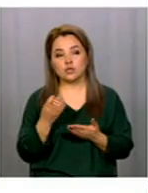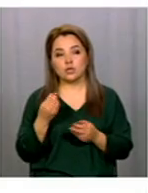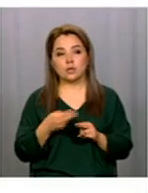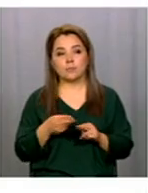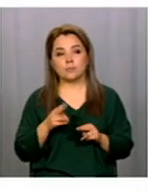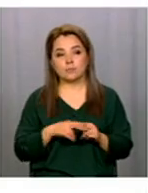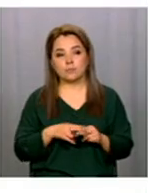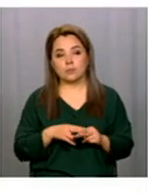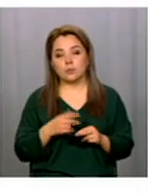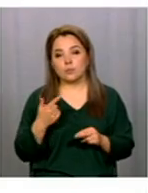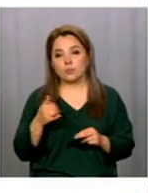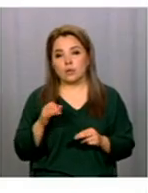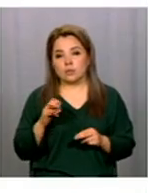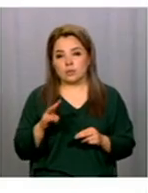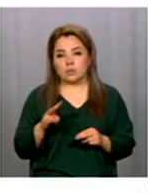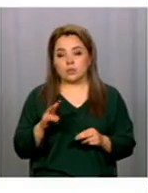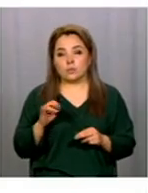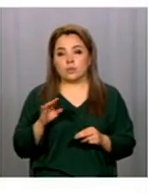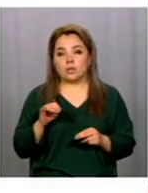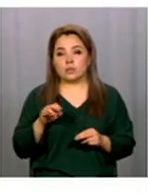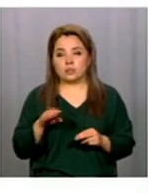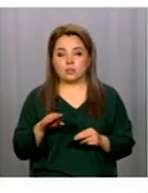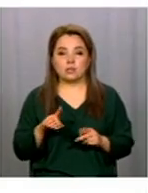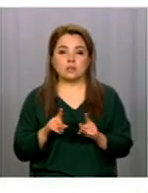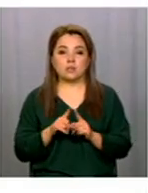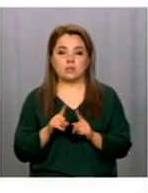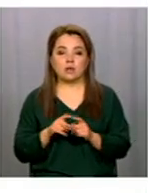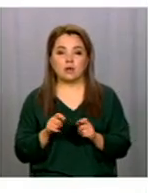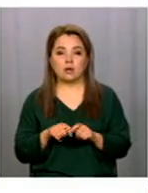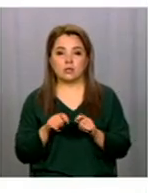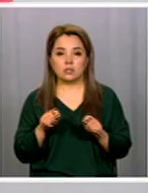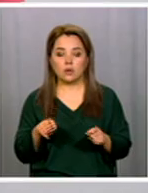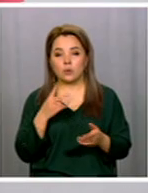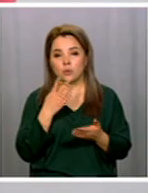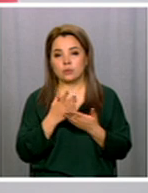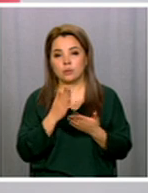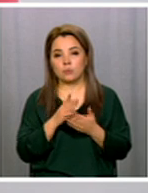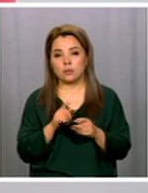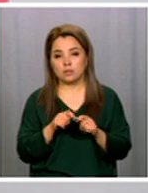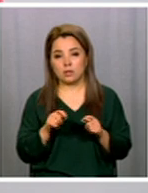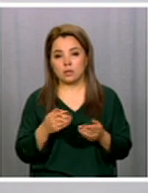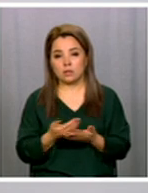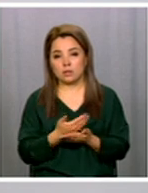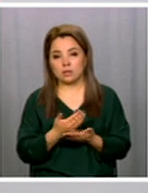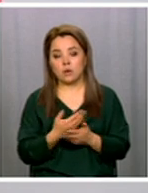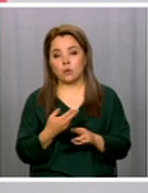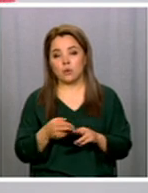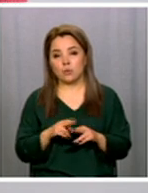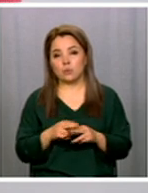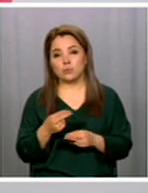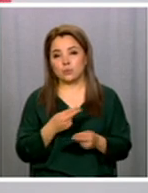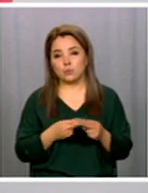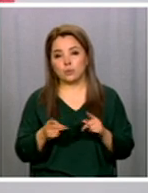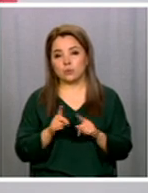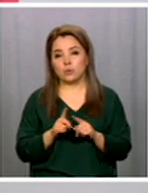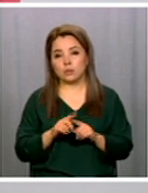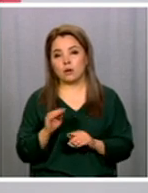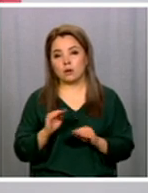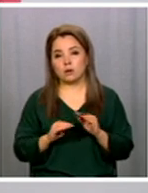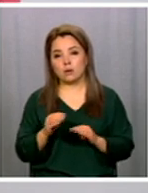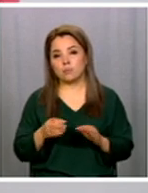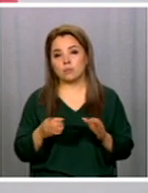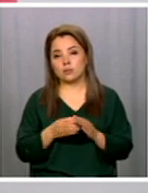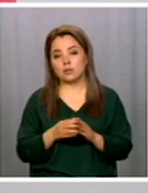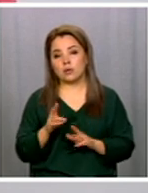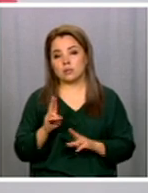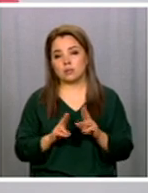және гуаниндік нуклеотидтерді айқын көріп отырмыз. Оқушылар, бұл суреттен комплементарлық